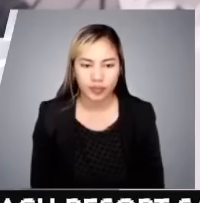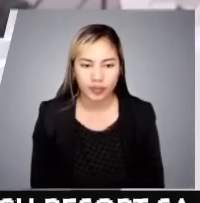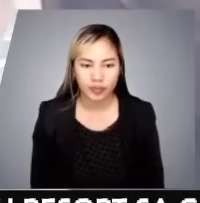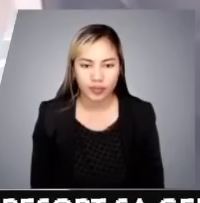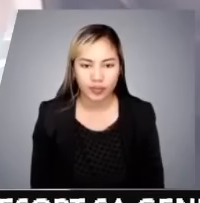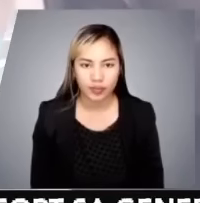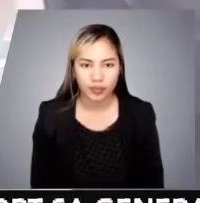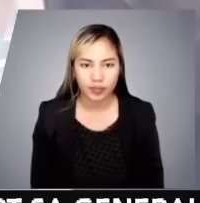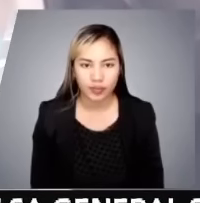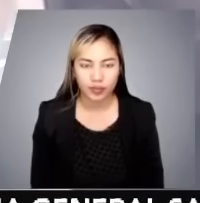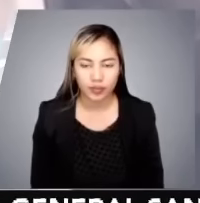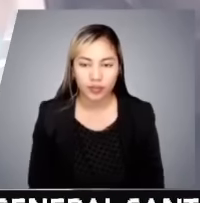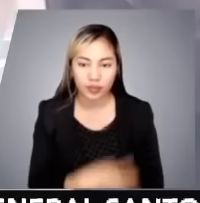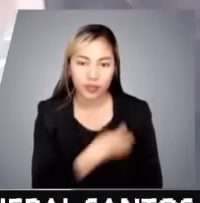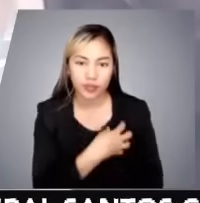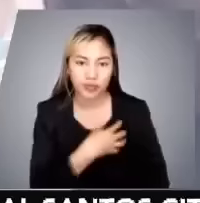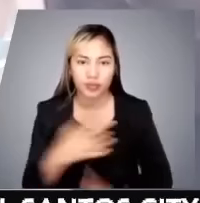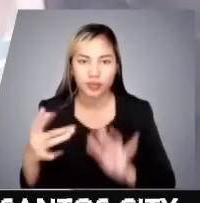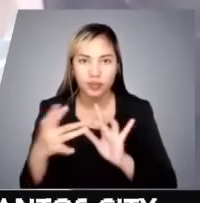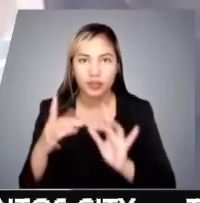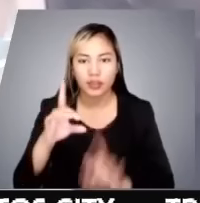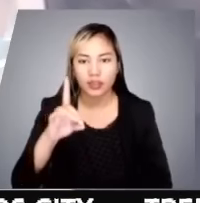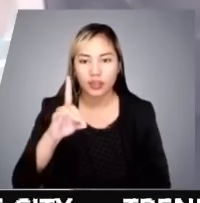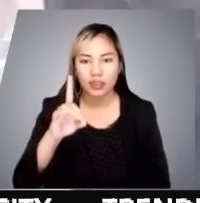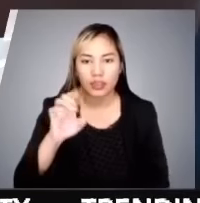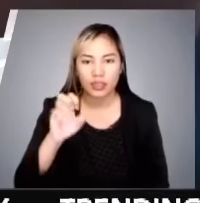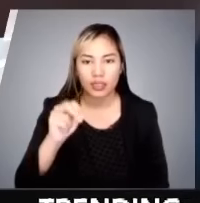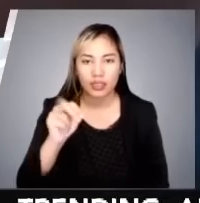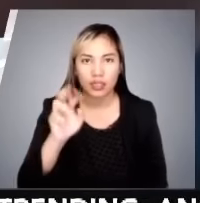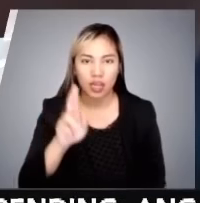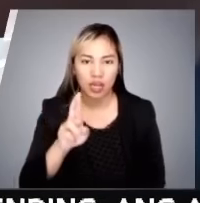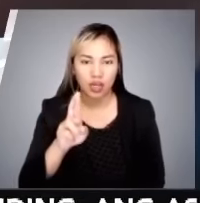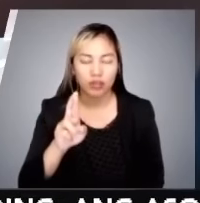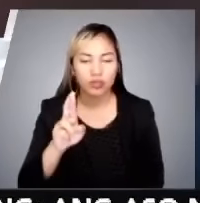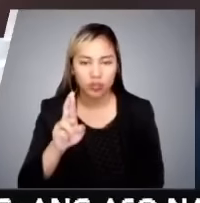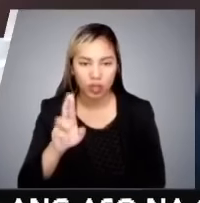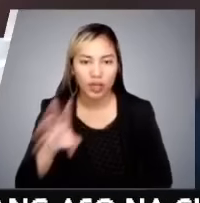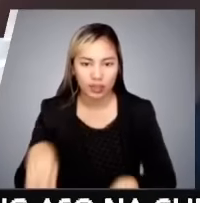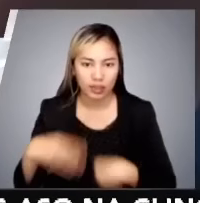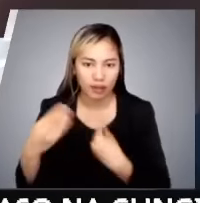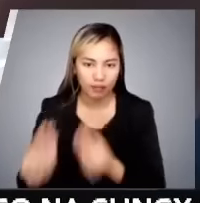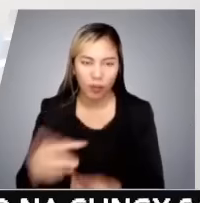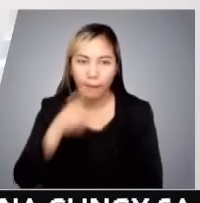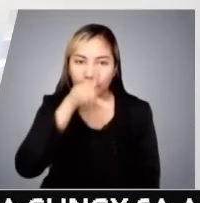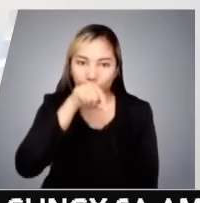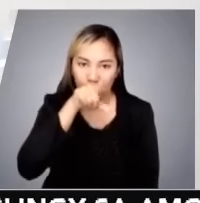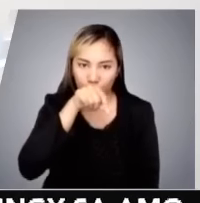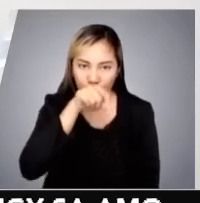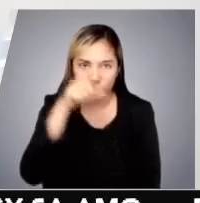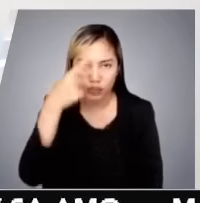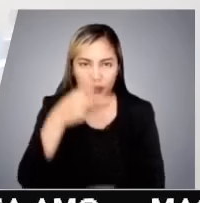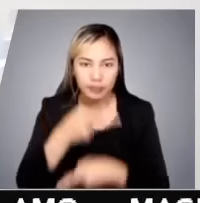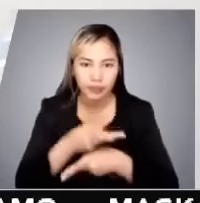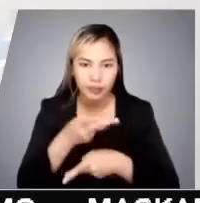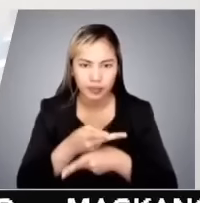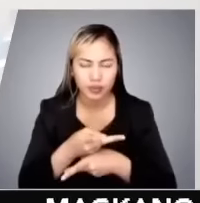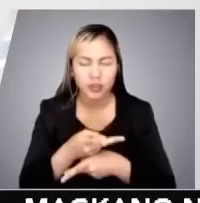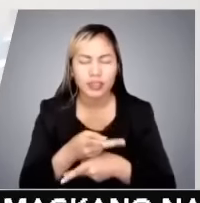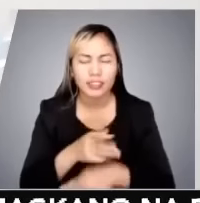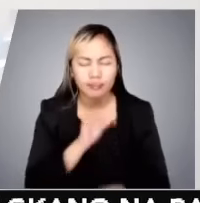PNP sa Den r10 at kanilang nai-turnover ang nasabing ibon para maalagaan Bawal po ang